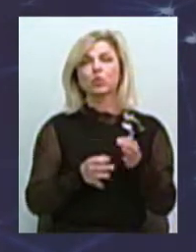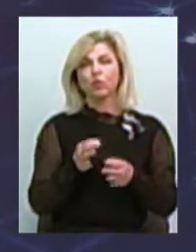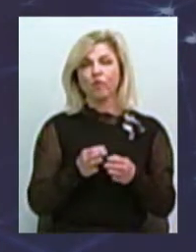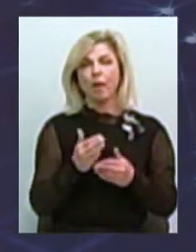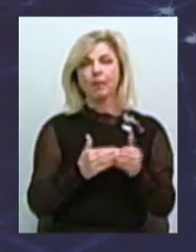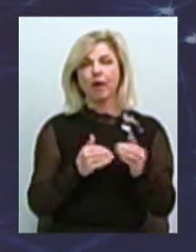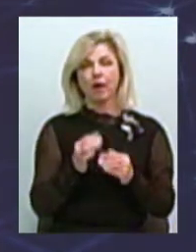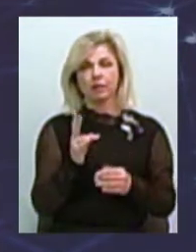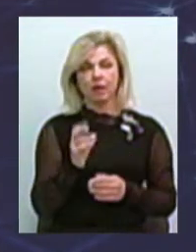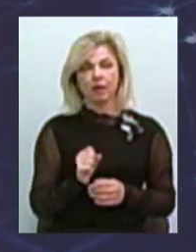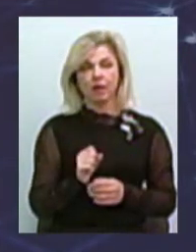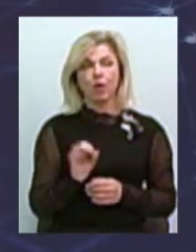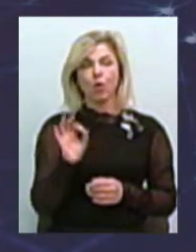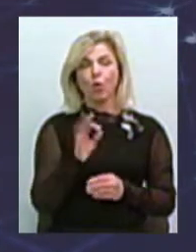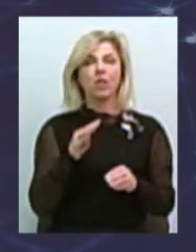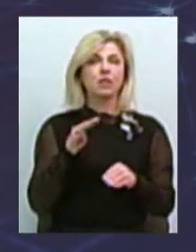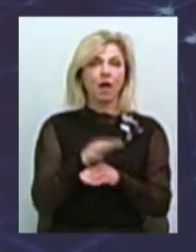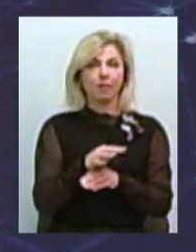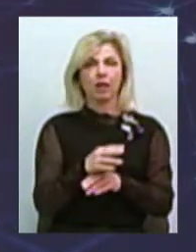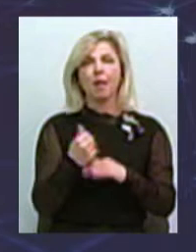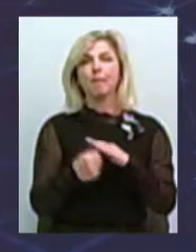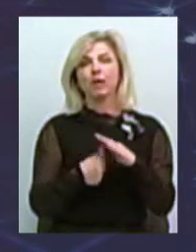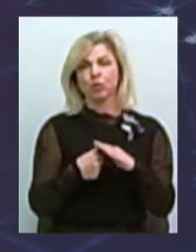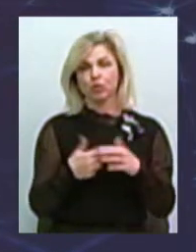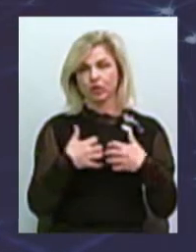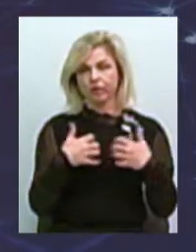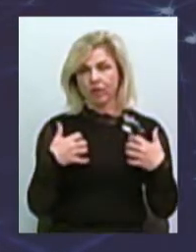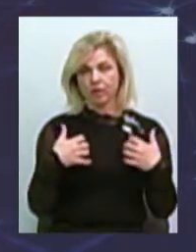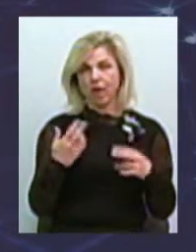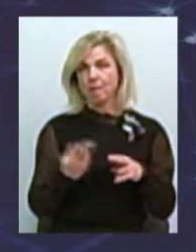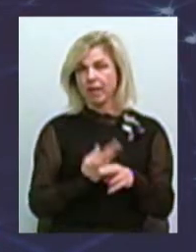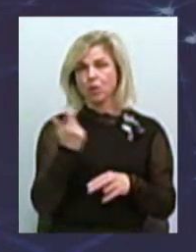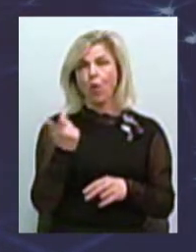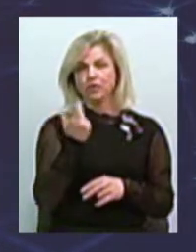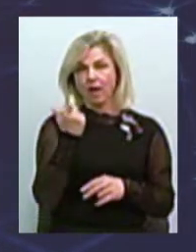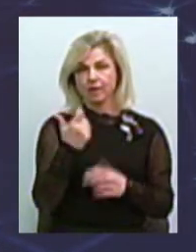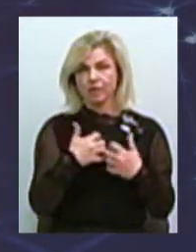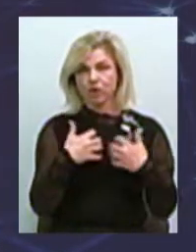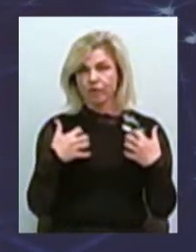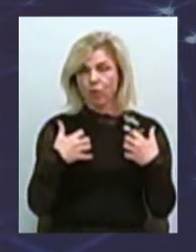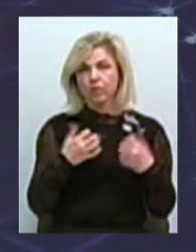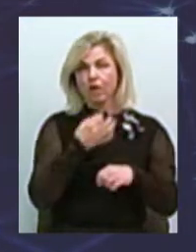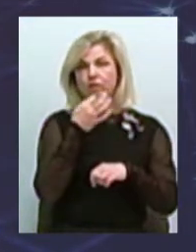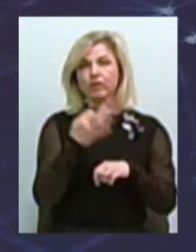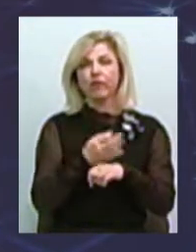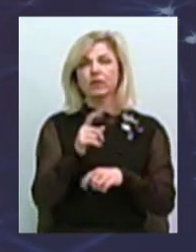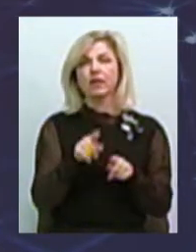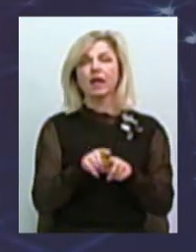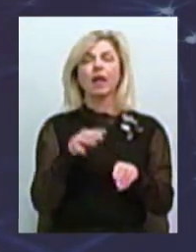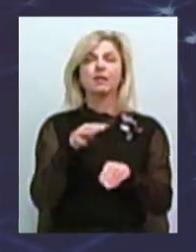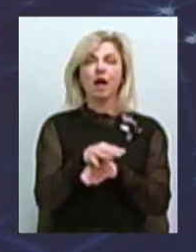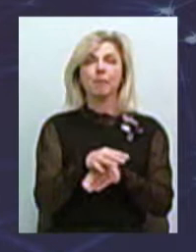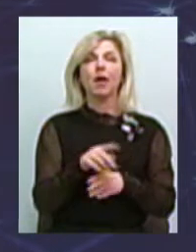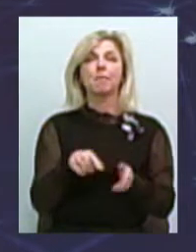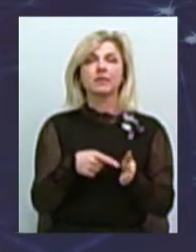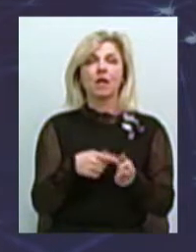практика щодо нападів безпритульних тварин, безхазяйних тварин. Відповідає за такі напади саме